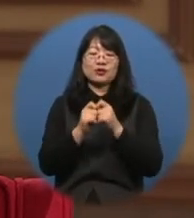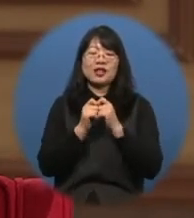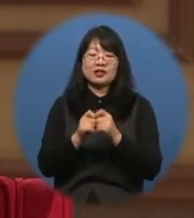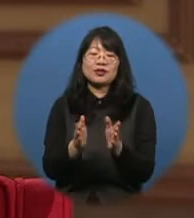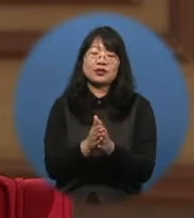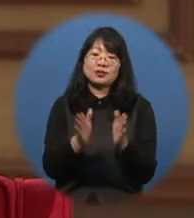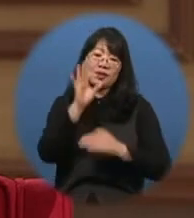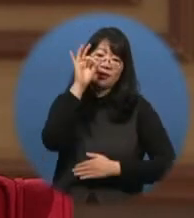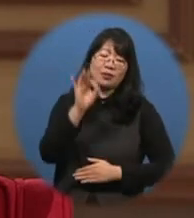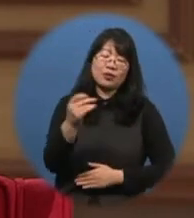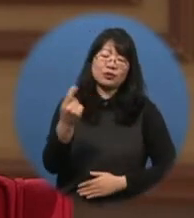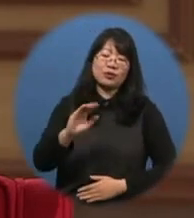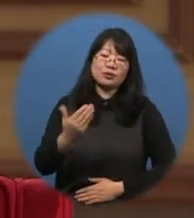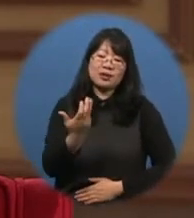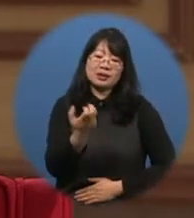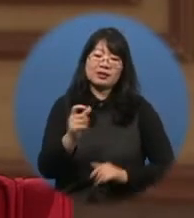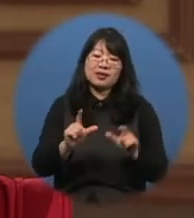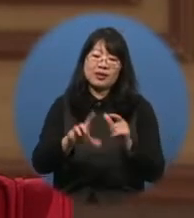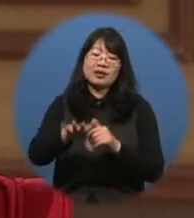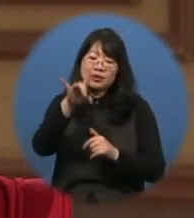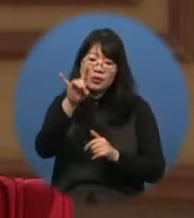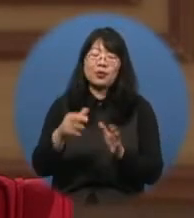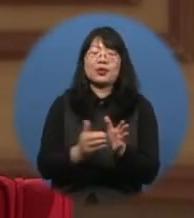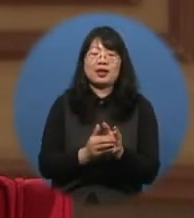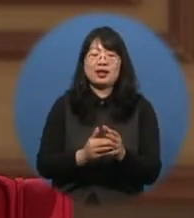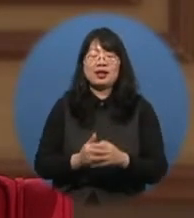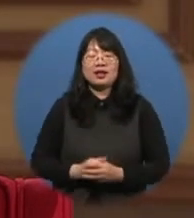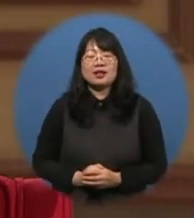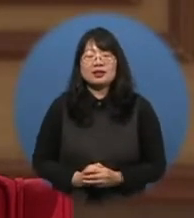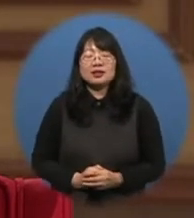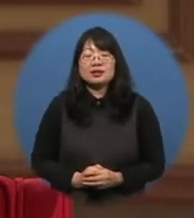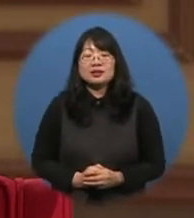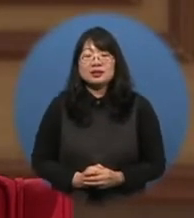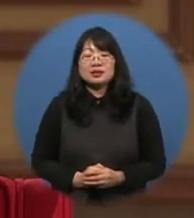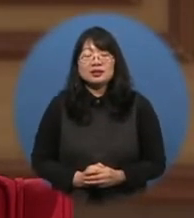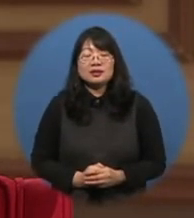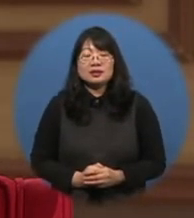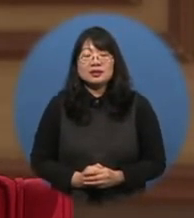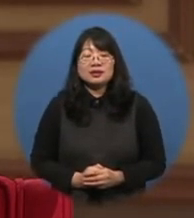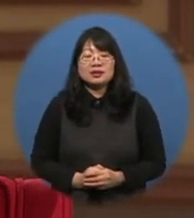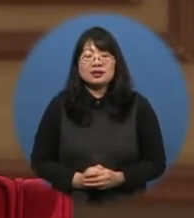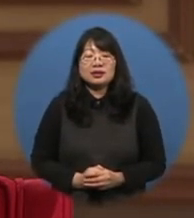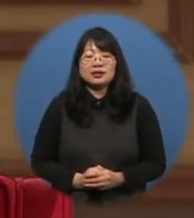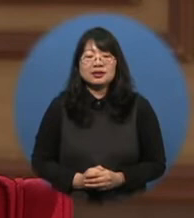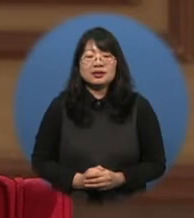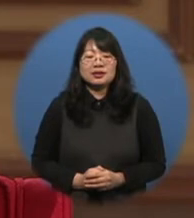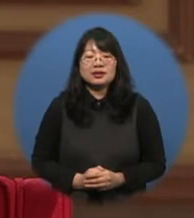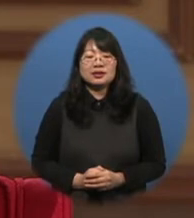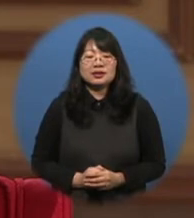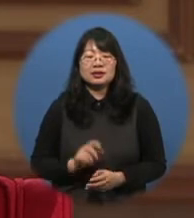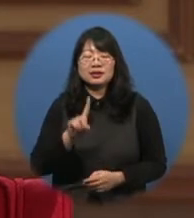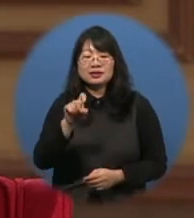구체적인 출발은 1980년대 초입니다. 그러니까는 11.6 이후에 이제